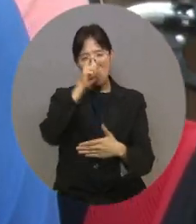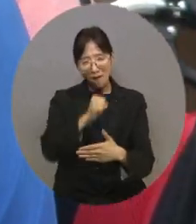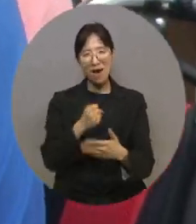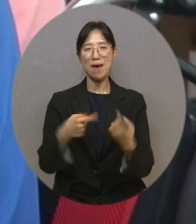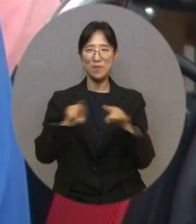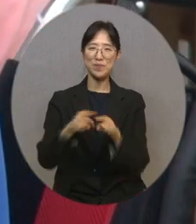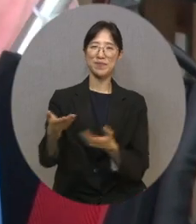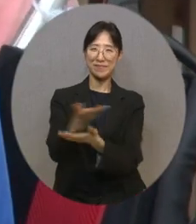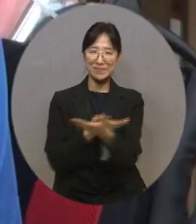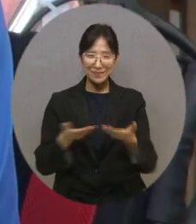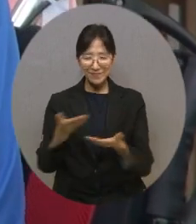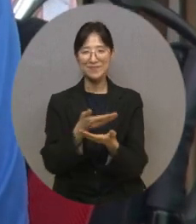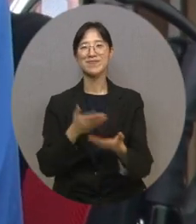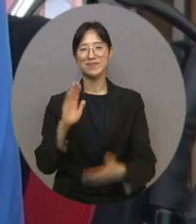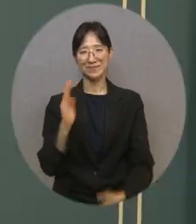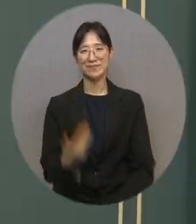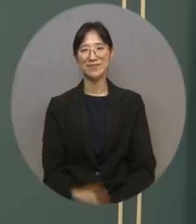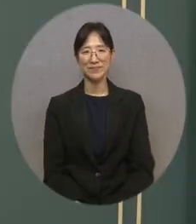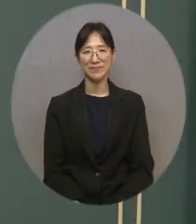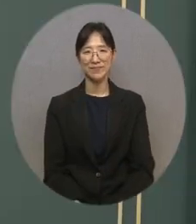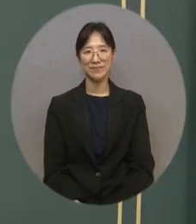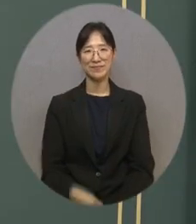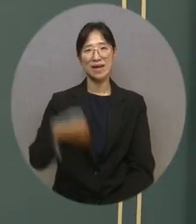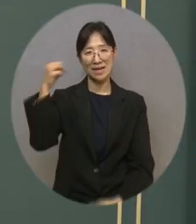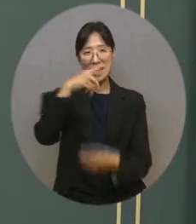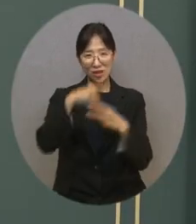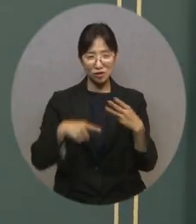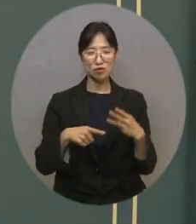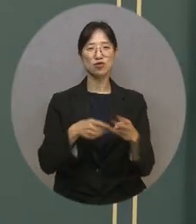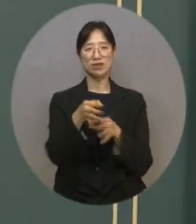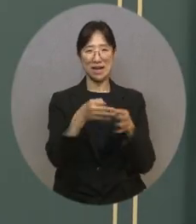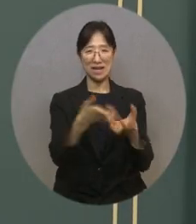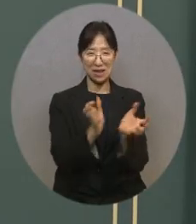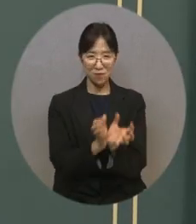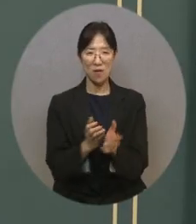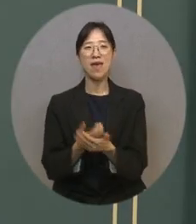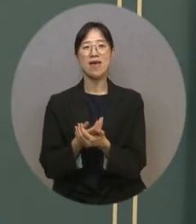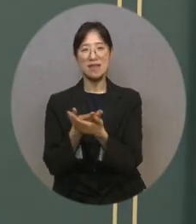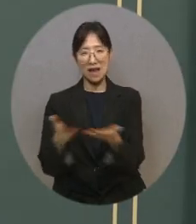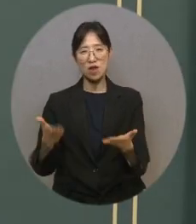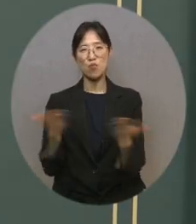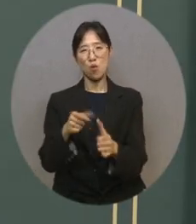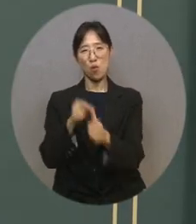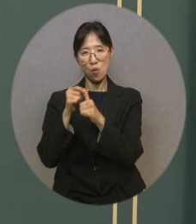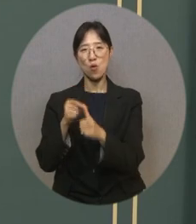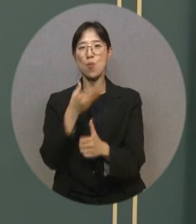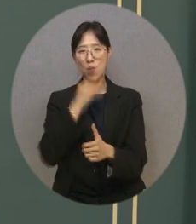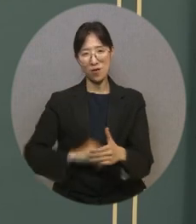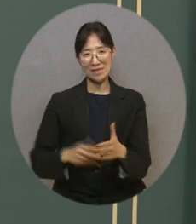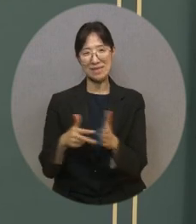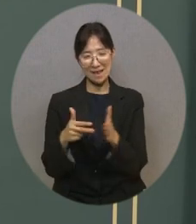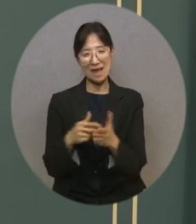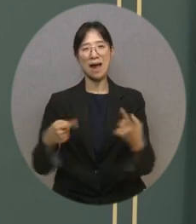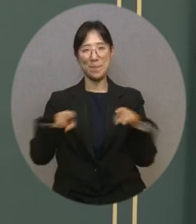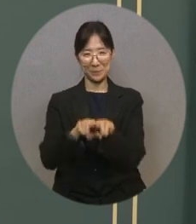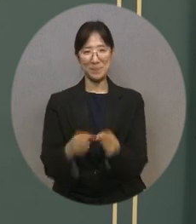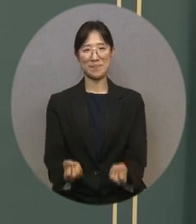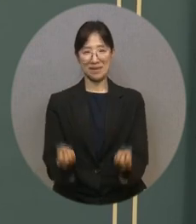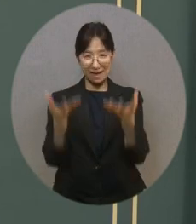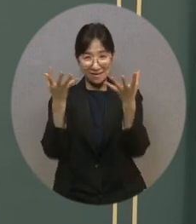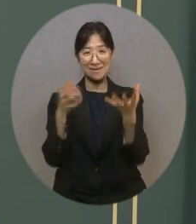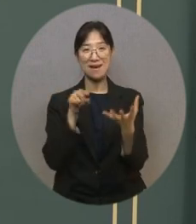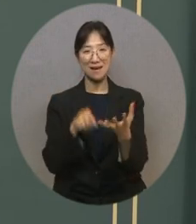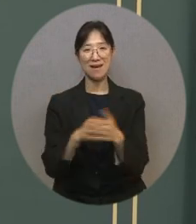함께 즐기는 나눔의 시간이 되었습니다. 양주 상인회와 나눔고용복지재단이 함께한 비상하라 아름다운